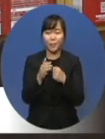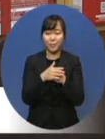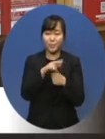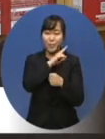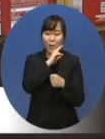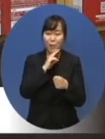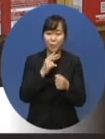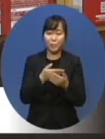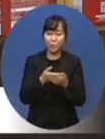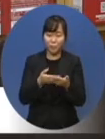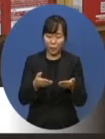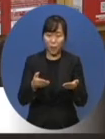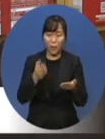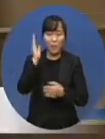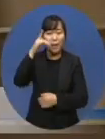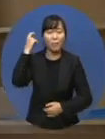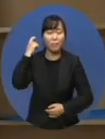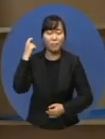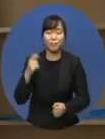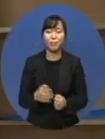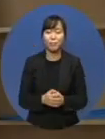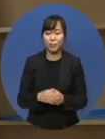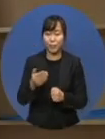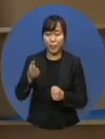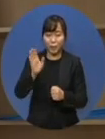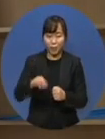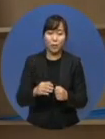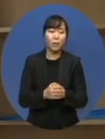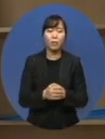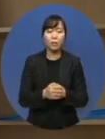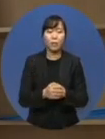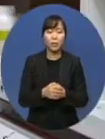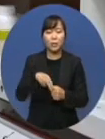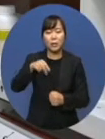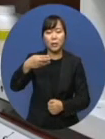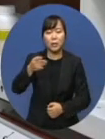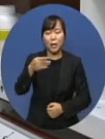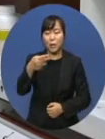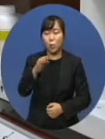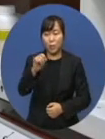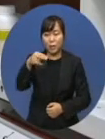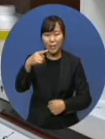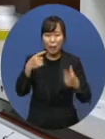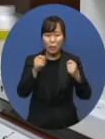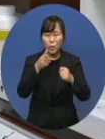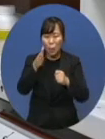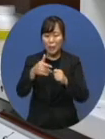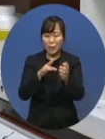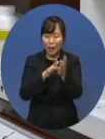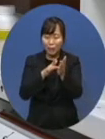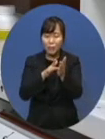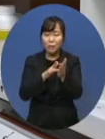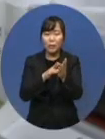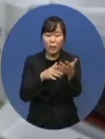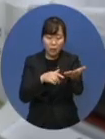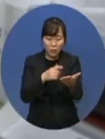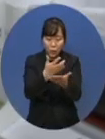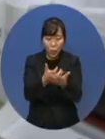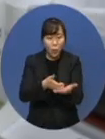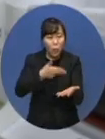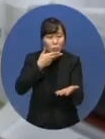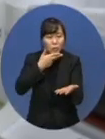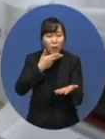위를 뭐 있다는 얘기를 듣고 있습니다 하지만 여전히 스테로이드와 같은 전문의약품 은 처방전 없이는